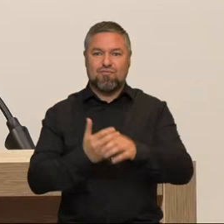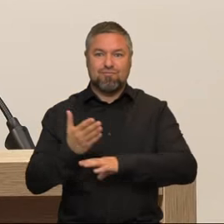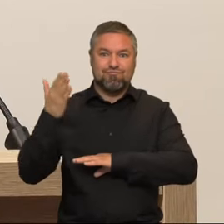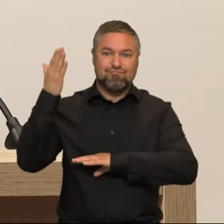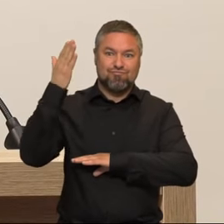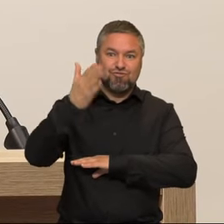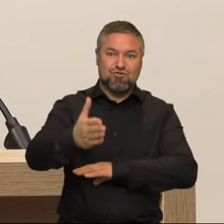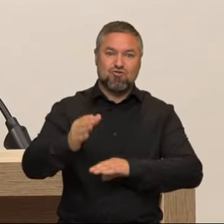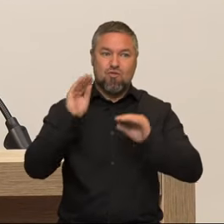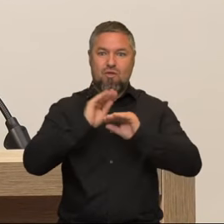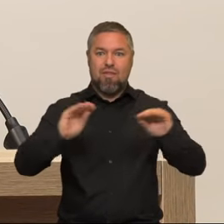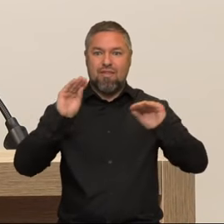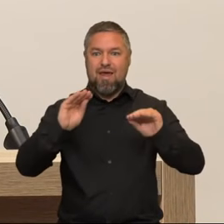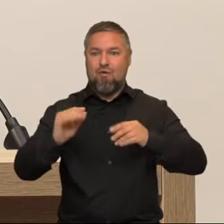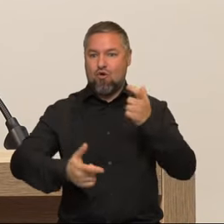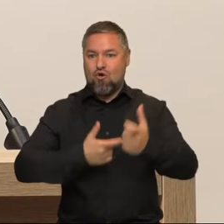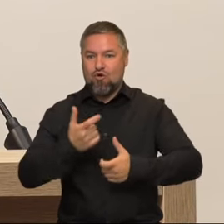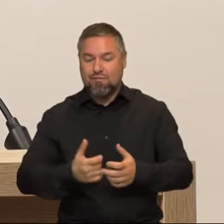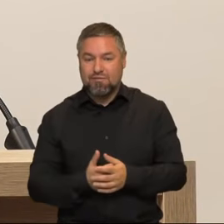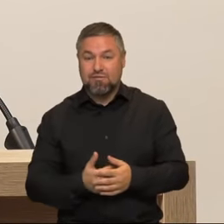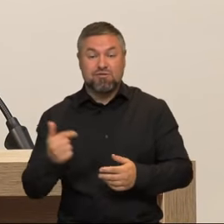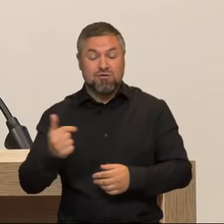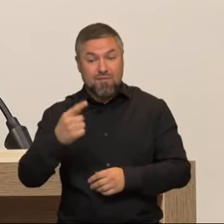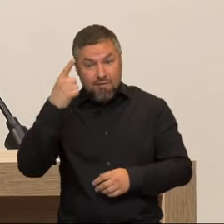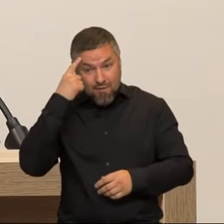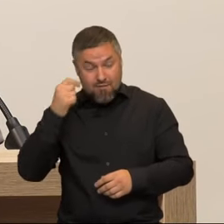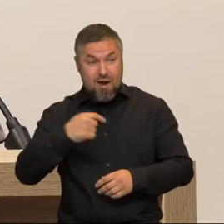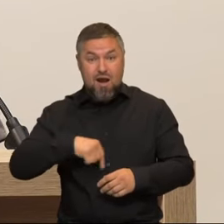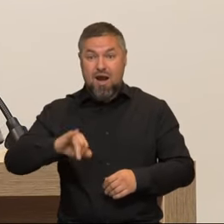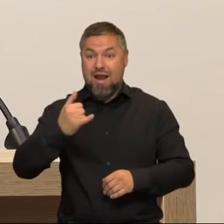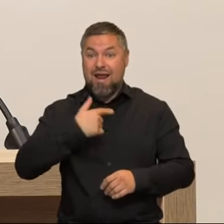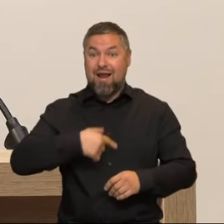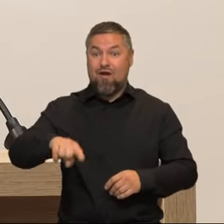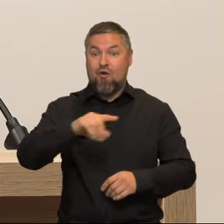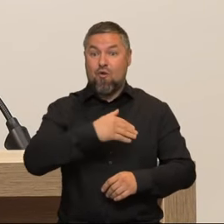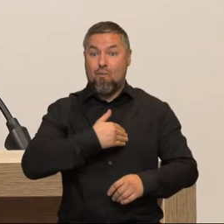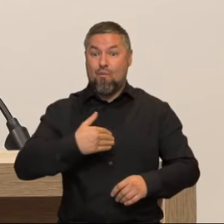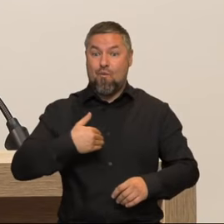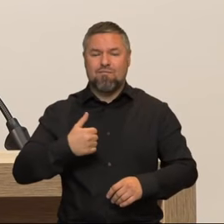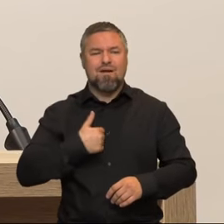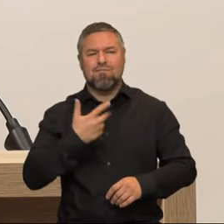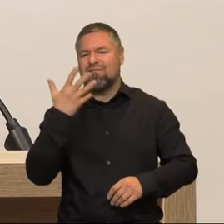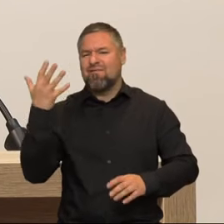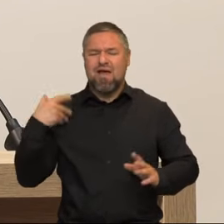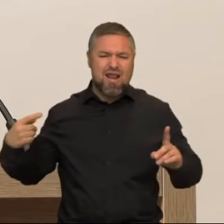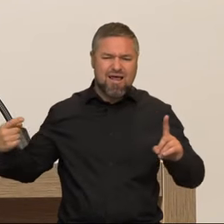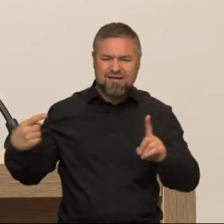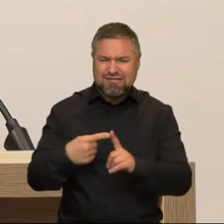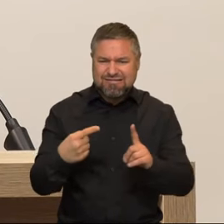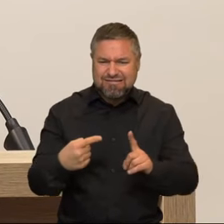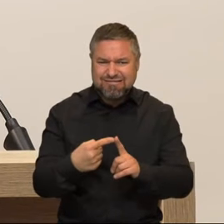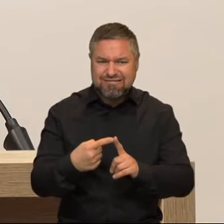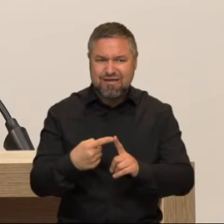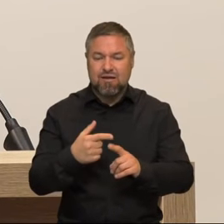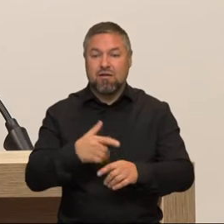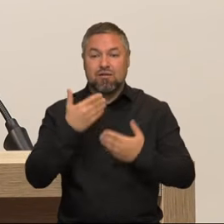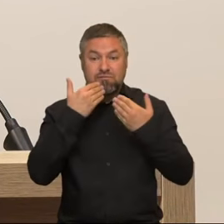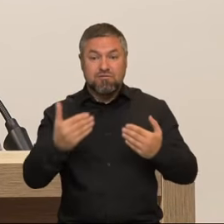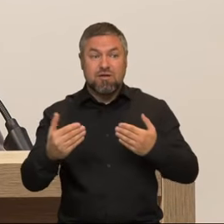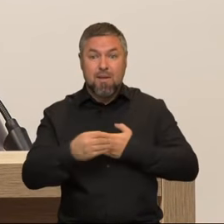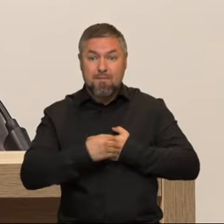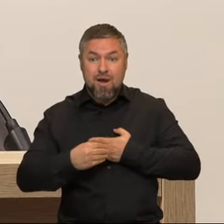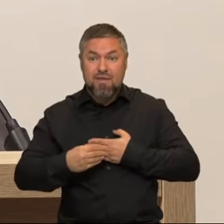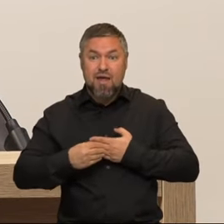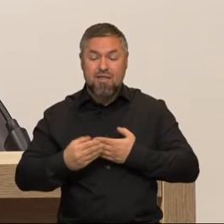przyszłość nauki. Należy pamiętać, że jako cywilizacja stoimy przed wieloma wyzwaniami i to właśnie dzięki badaniom